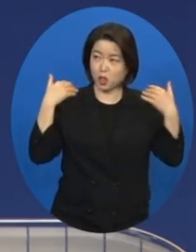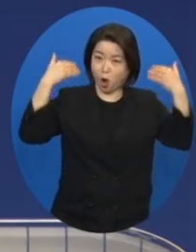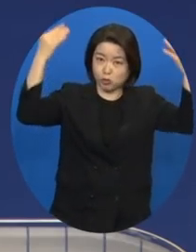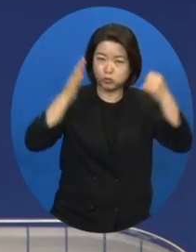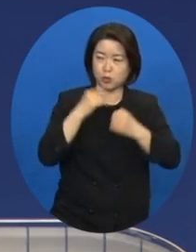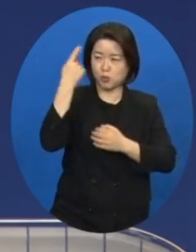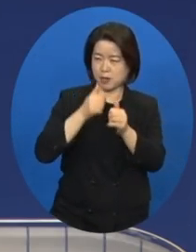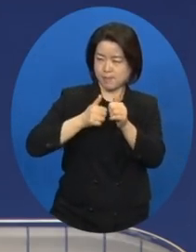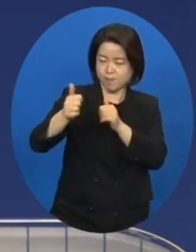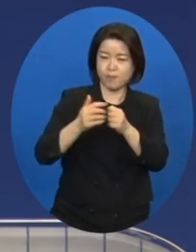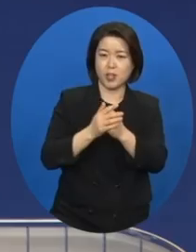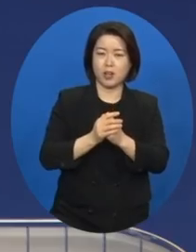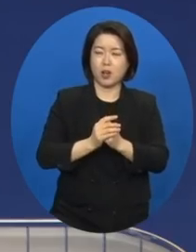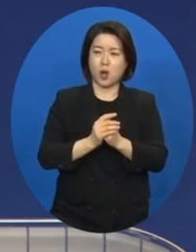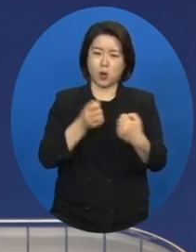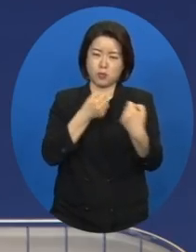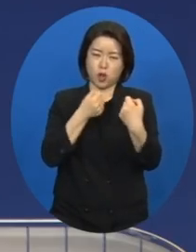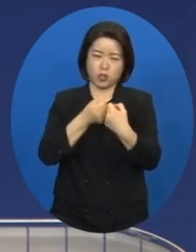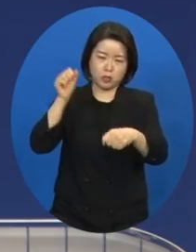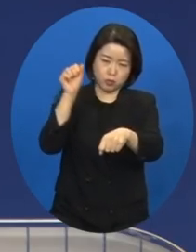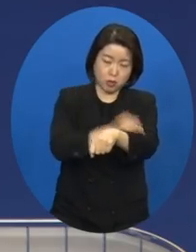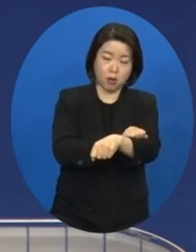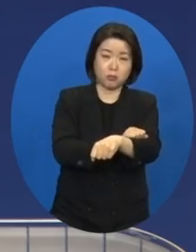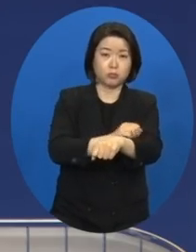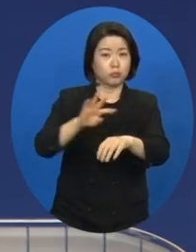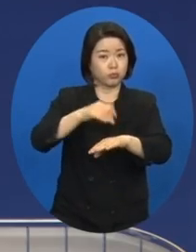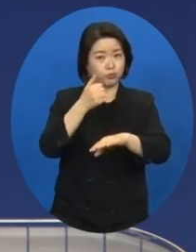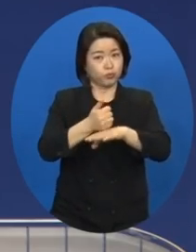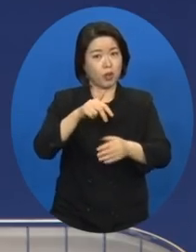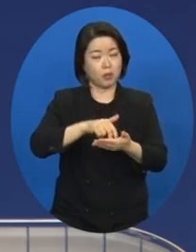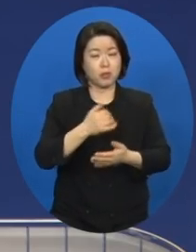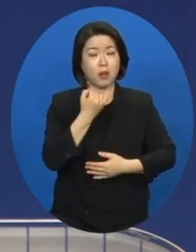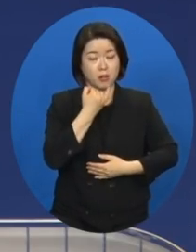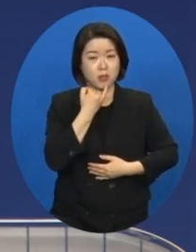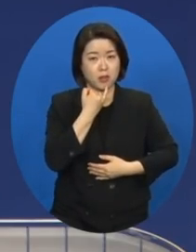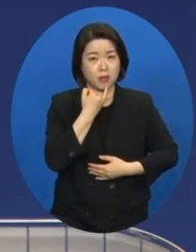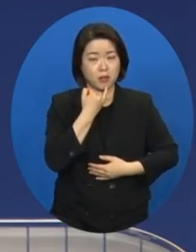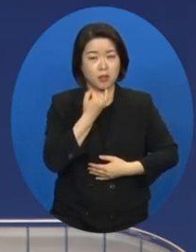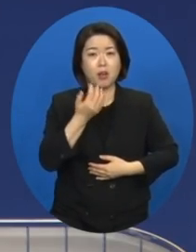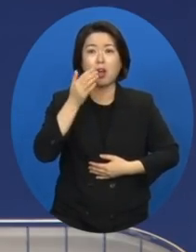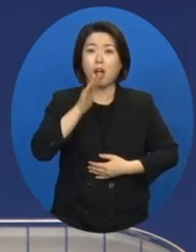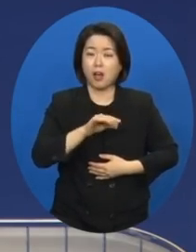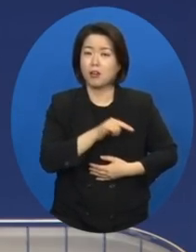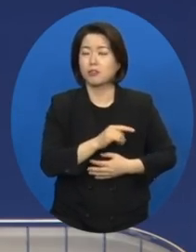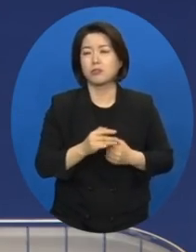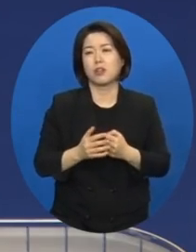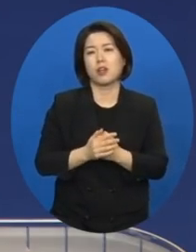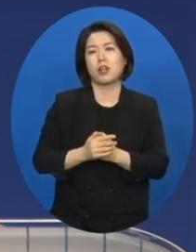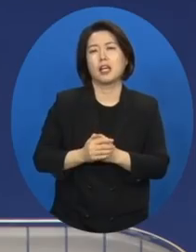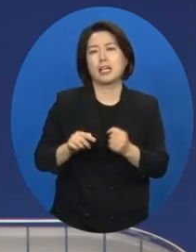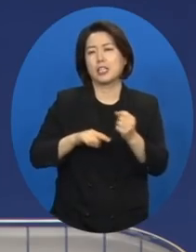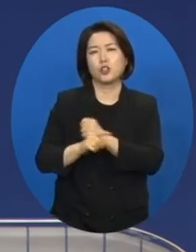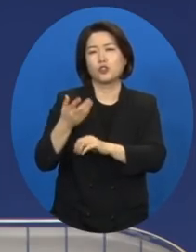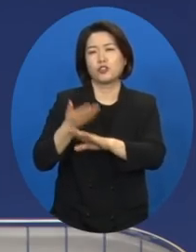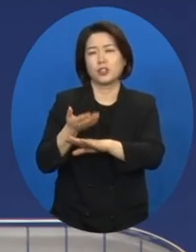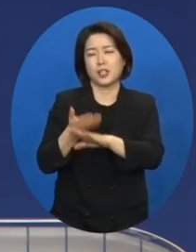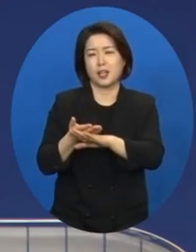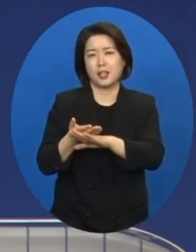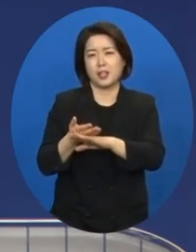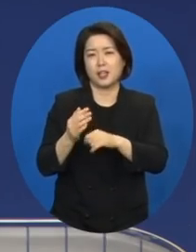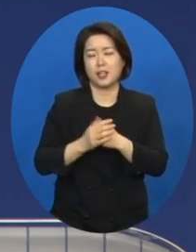전쟁도 잘했습니다. 꽤 괜찮은 왕이었어요. 원인은 그것이 아니라 원인은 다른 곳에 있었습니다.